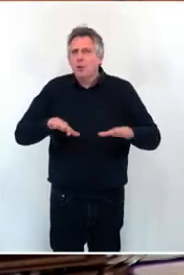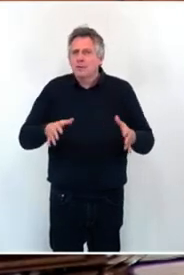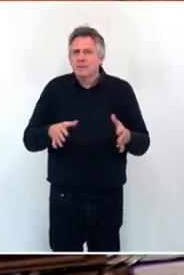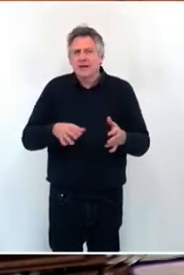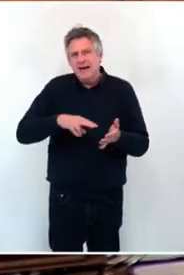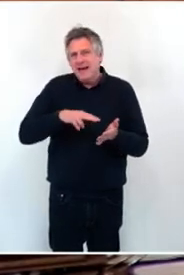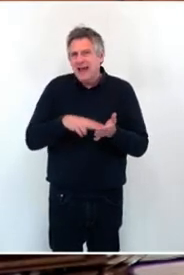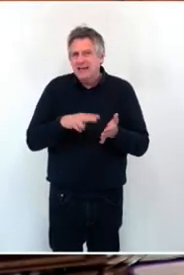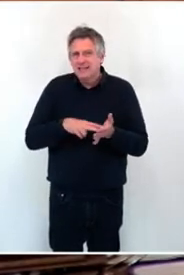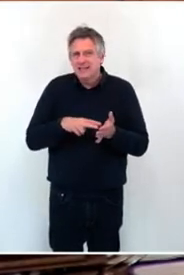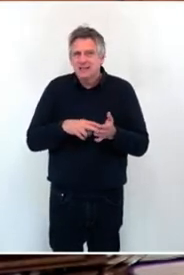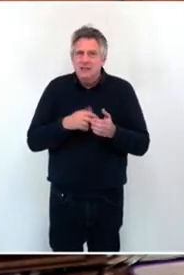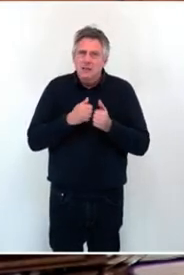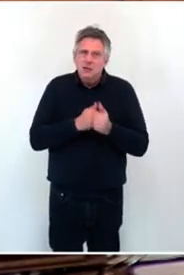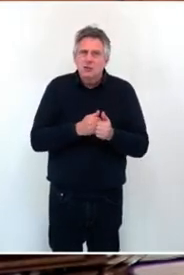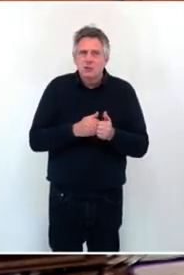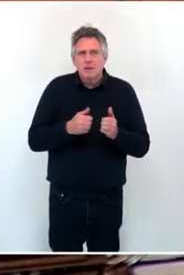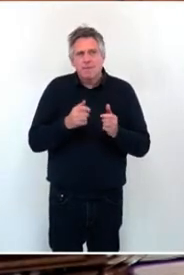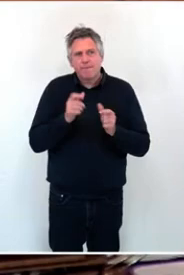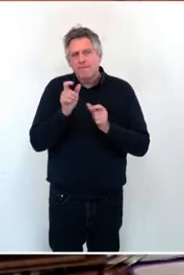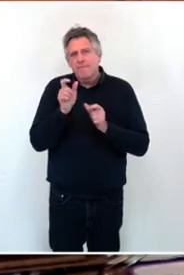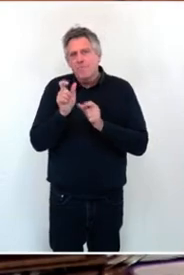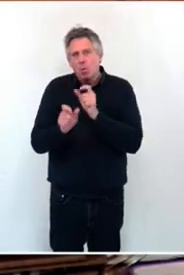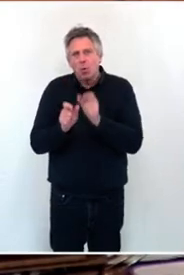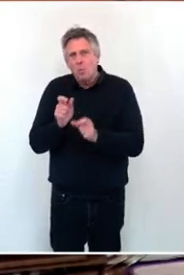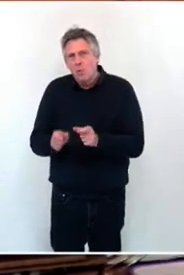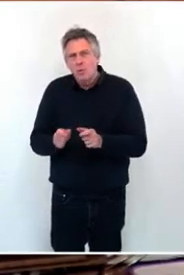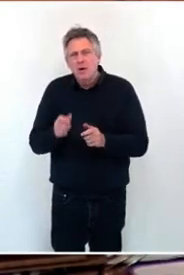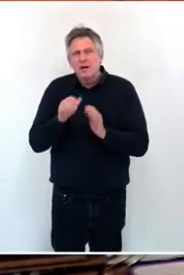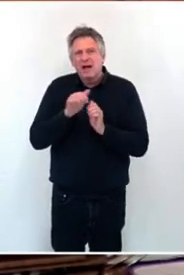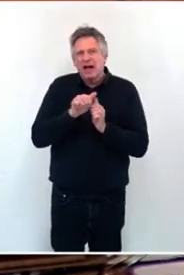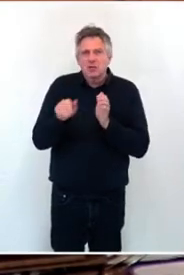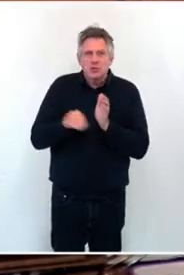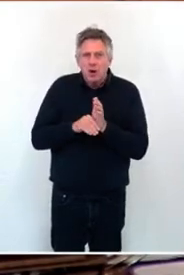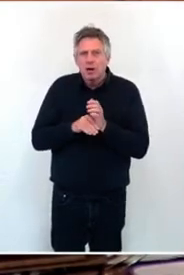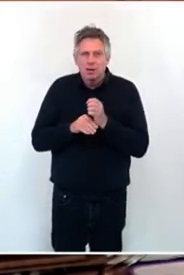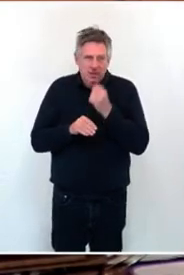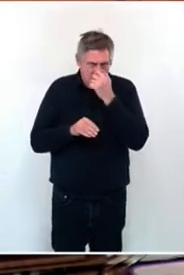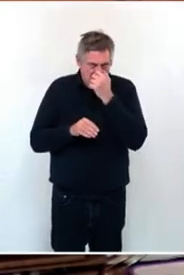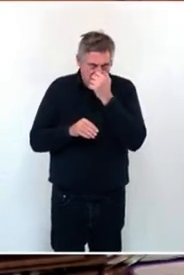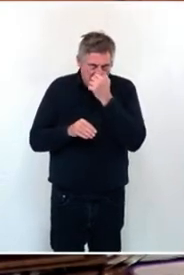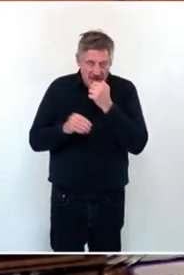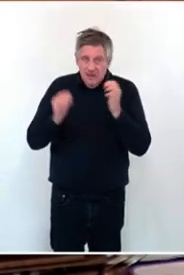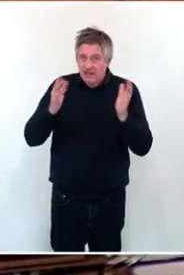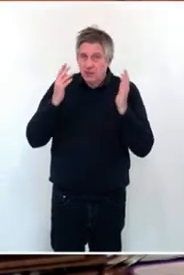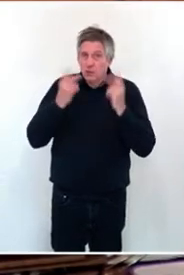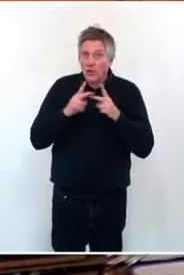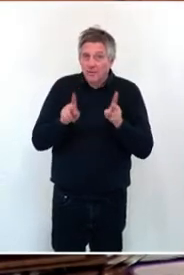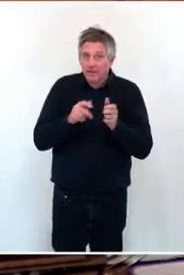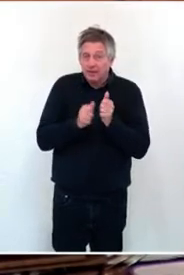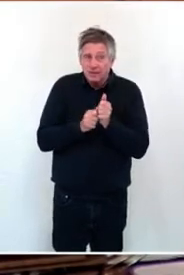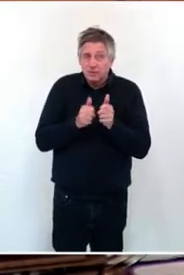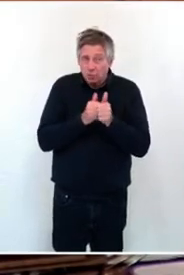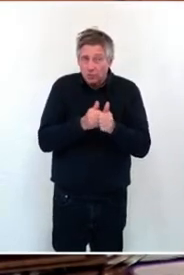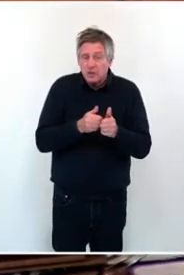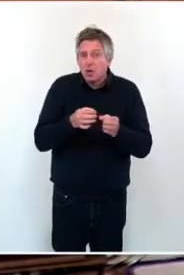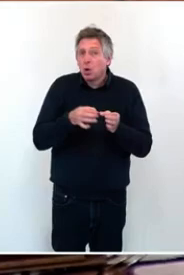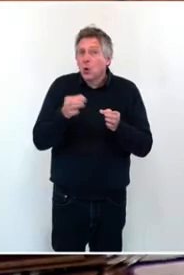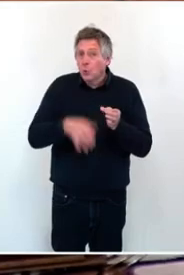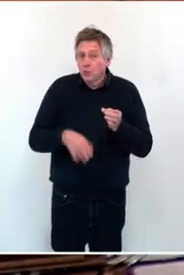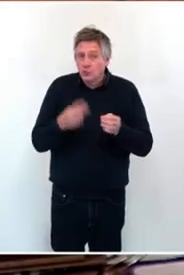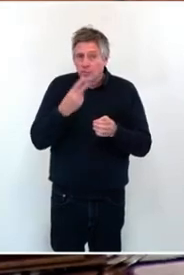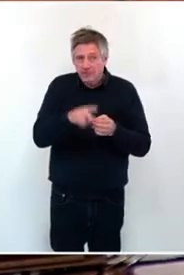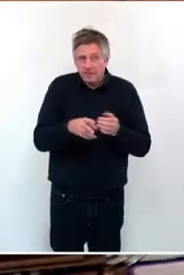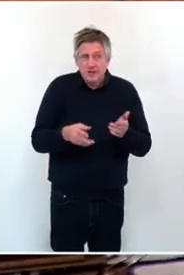réaliste selon les termes même de l'adjoint en charge de la nature en ville à ce moment-là, à la conclusion que vous plantiez en